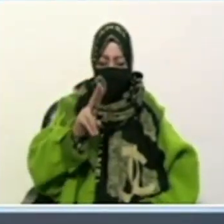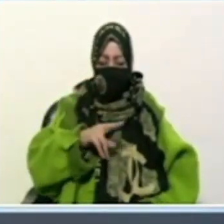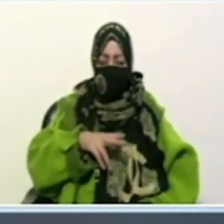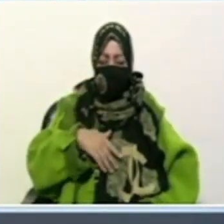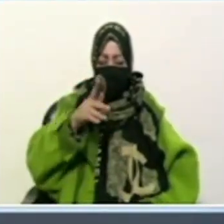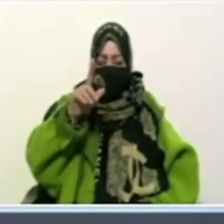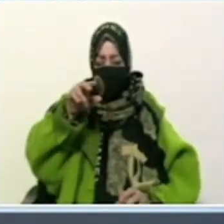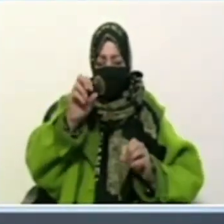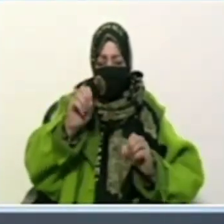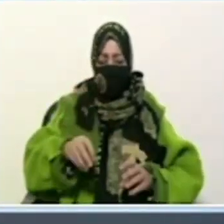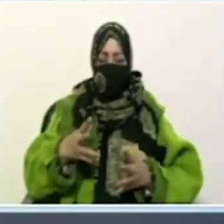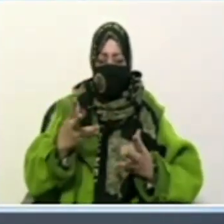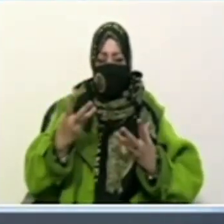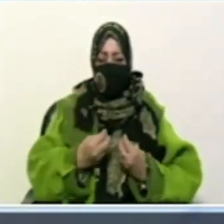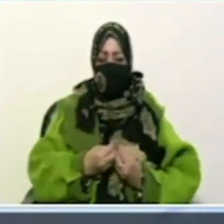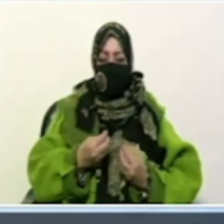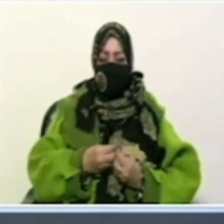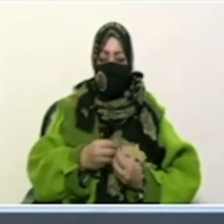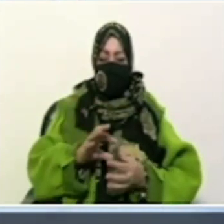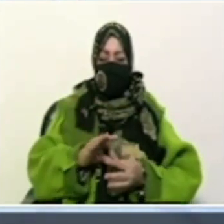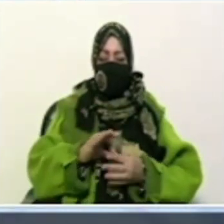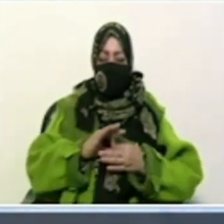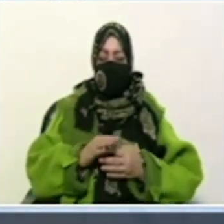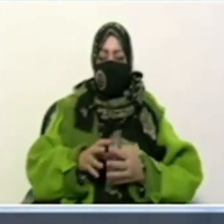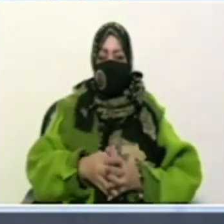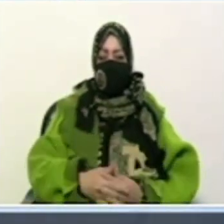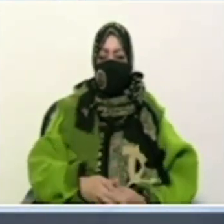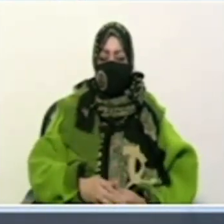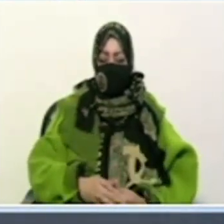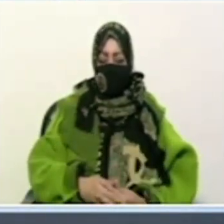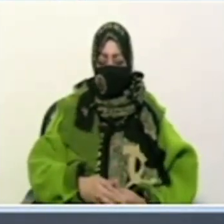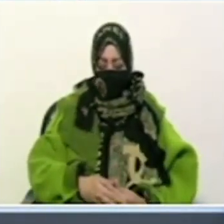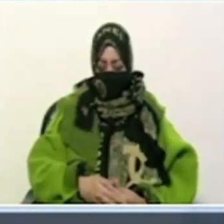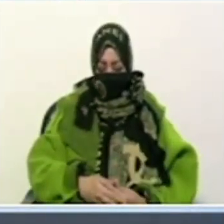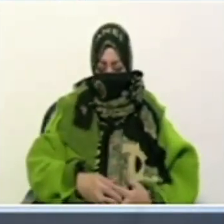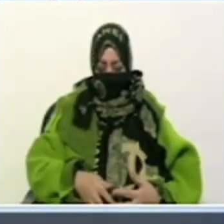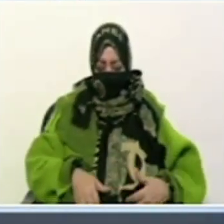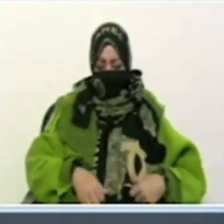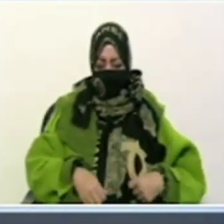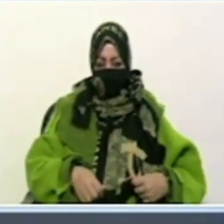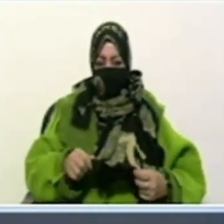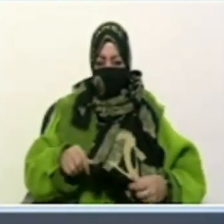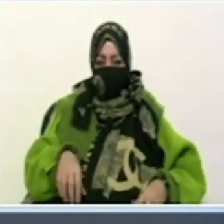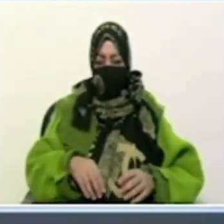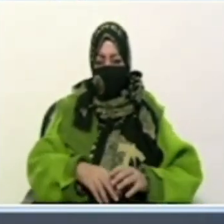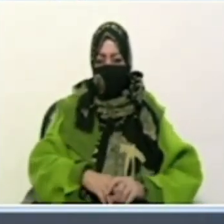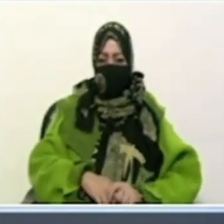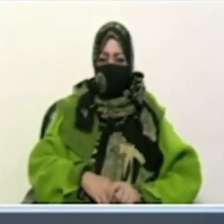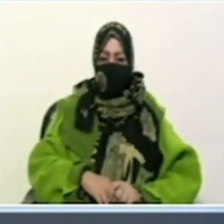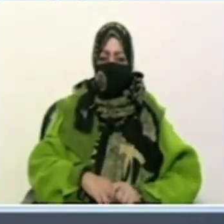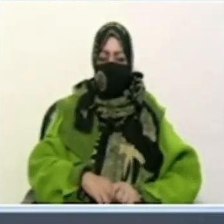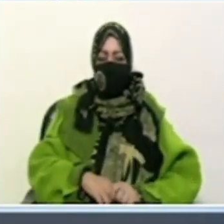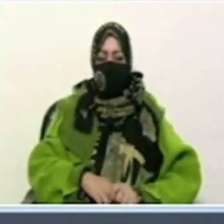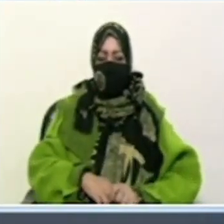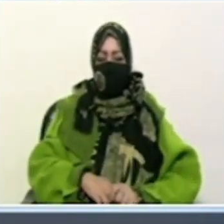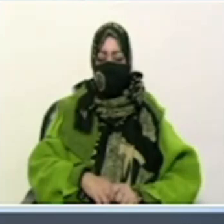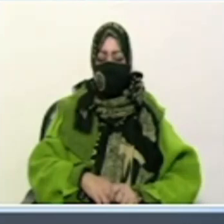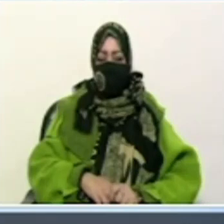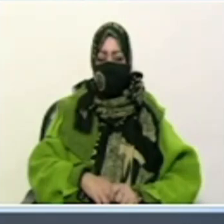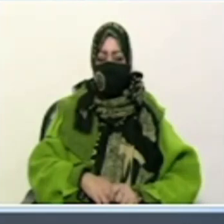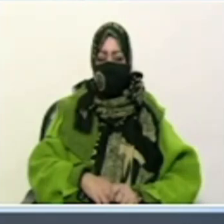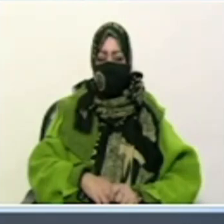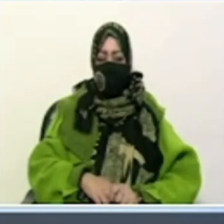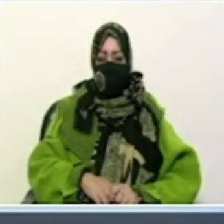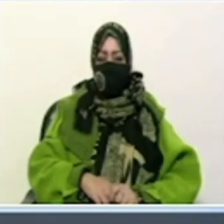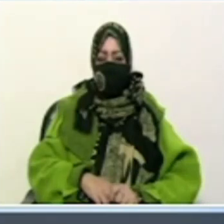إذن نرجع إلى سؤال أخي ميلاد، مسألة العقيقة إذن قلنا أن تذبح اليوم السابع لا في غيره،